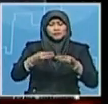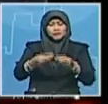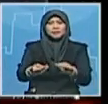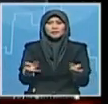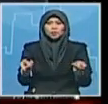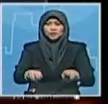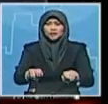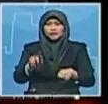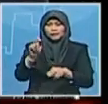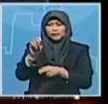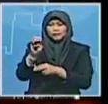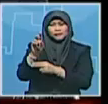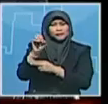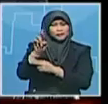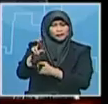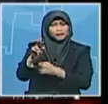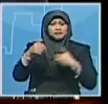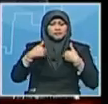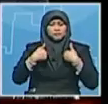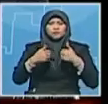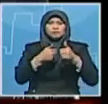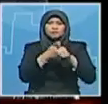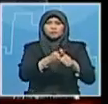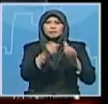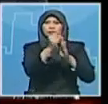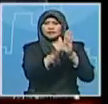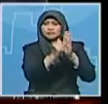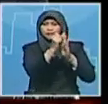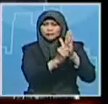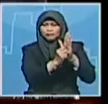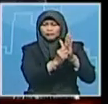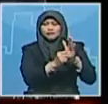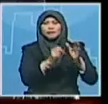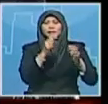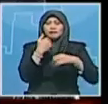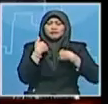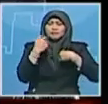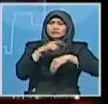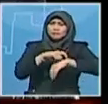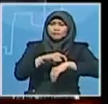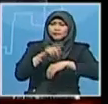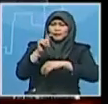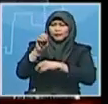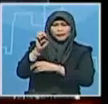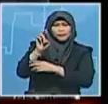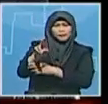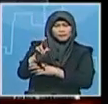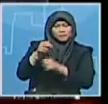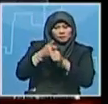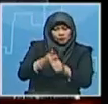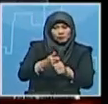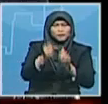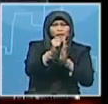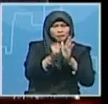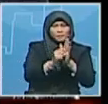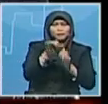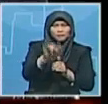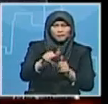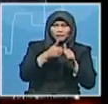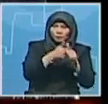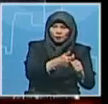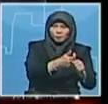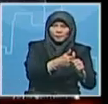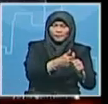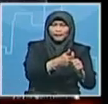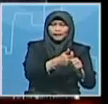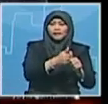ada kriteria tertentu dah ditetapkan. Kadang-kadang kontraktor pada masa tender, dia memenuhi segala syarat. Dan ianya